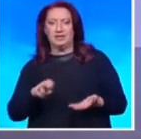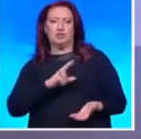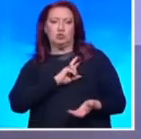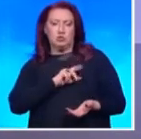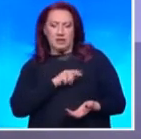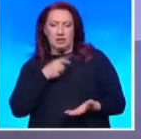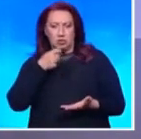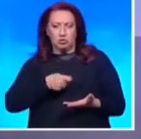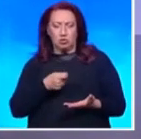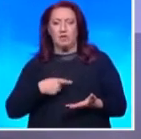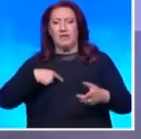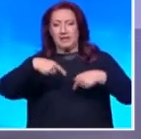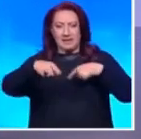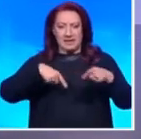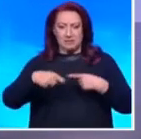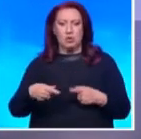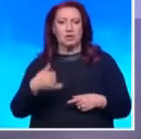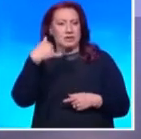съобщения. Мария Ванкова разказва.